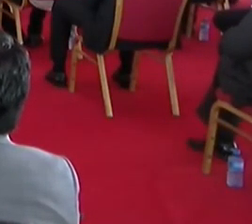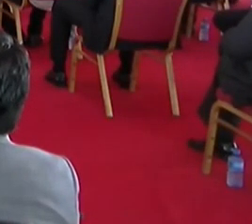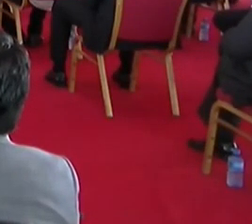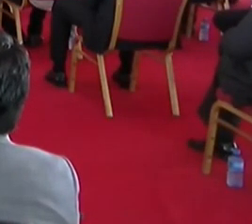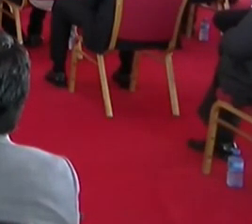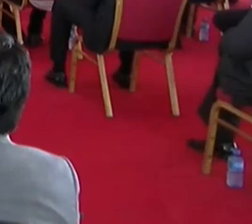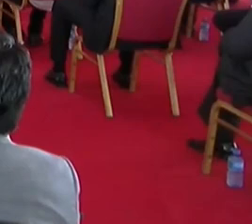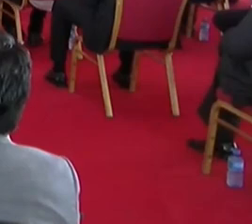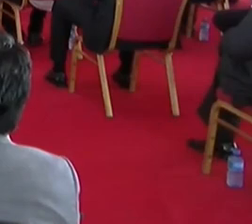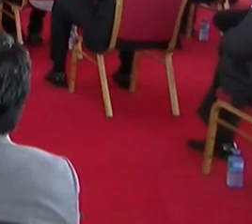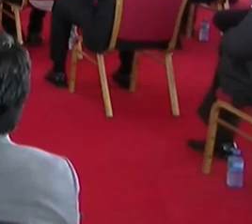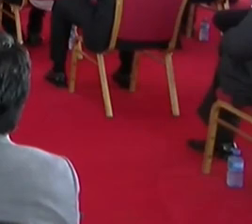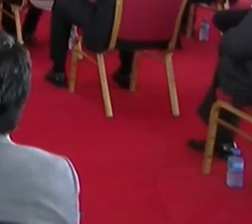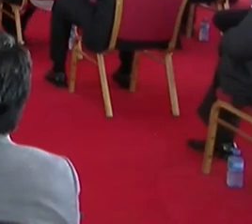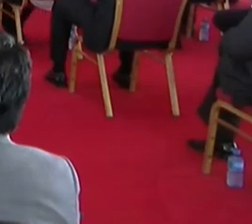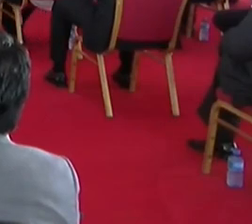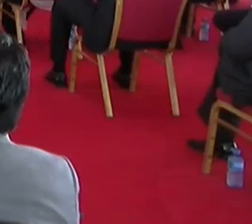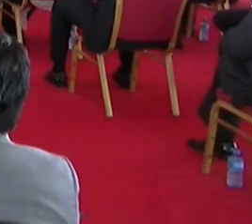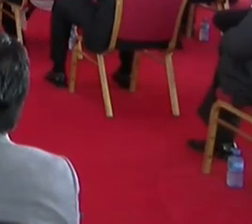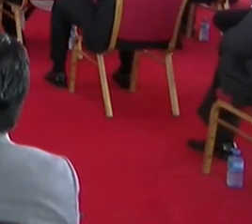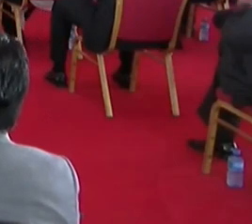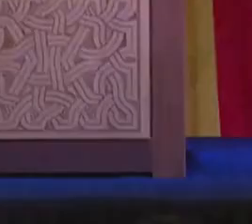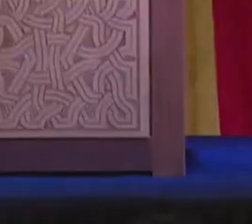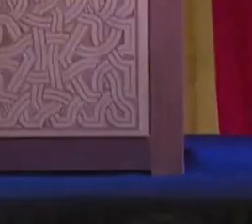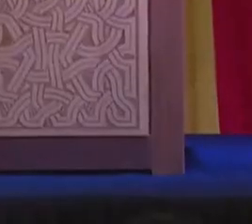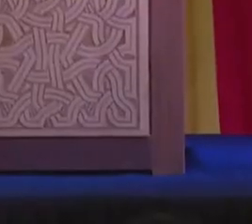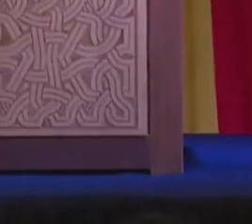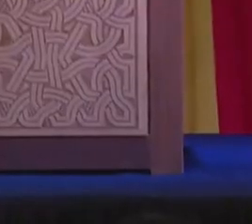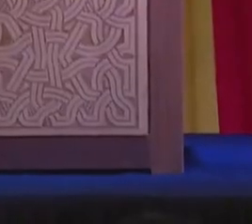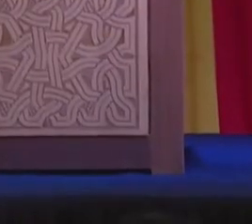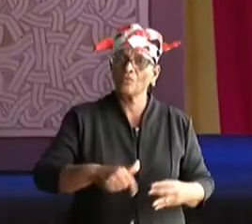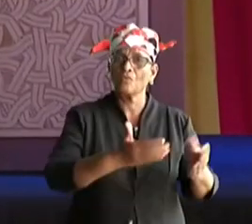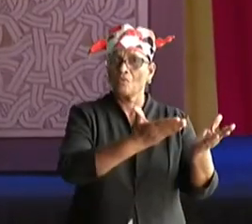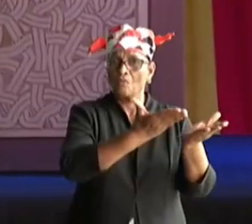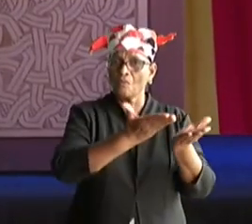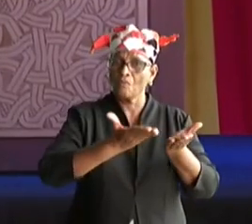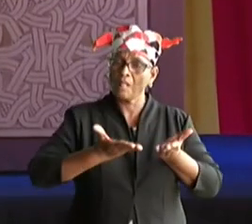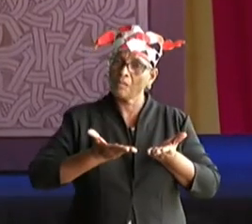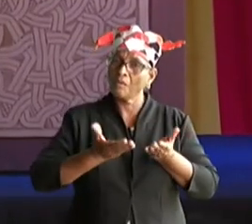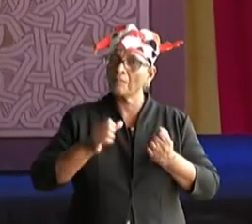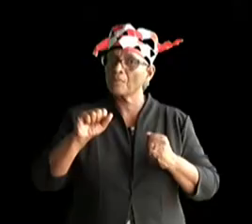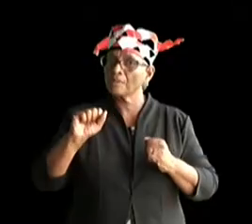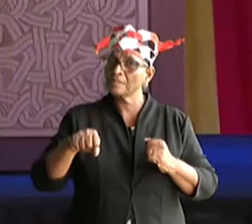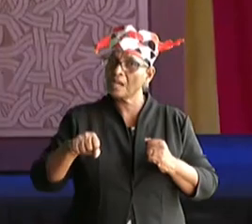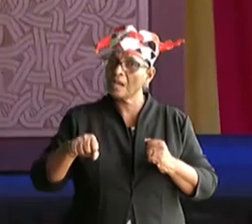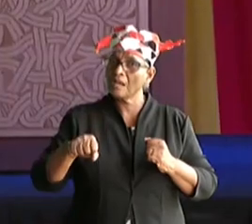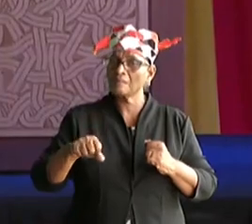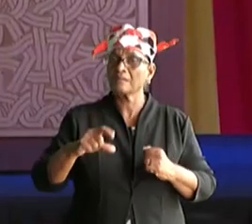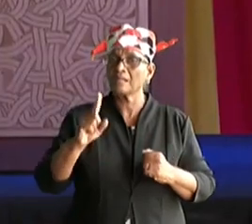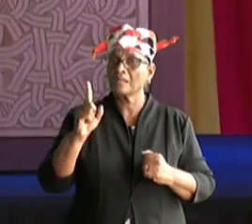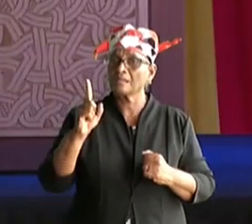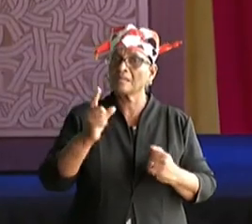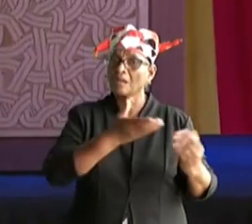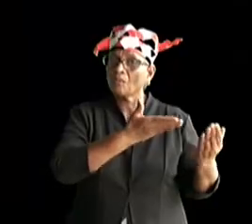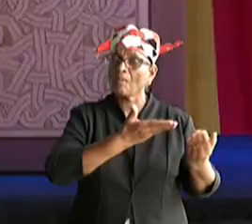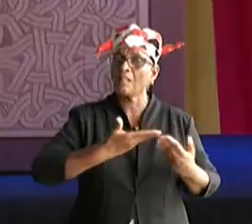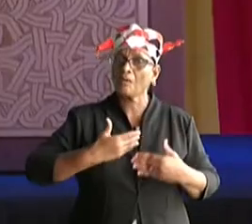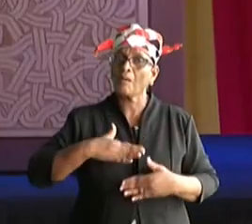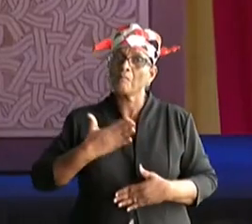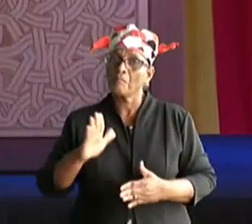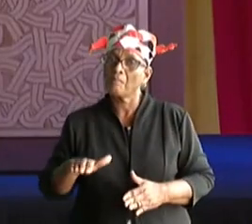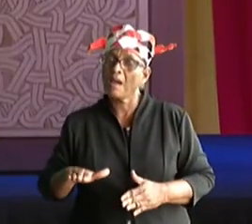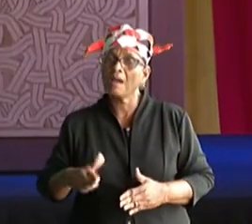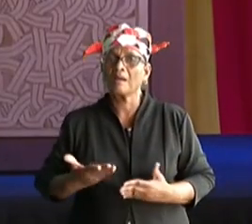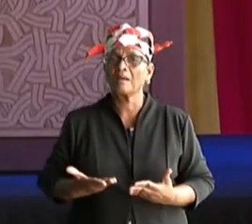grantangi. Dank u wel. Ik heet welkom. Ja, voor een keertje mag het wel. We zijn in